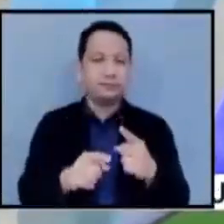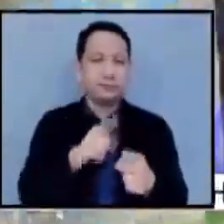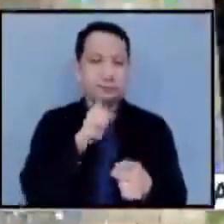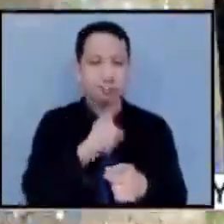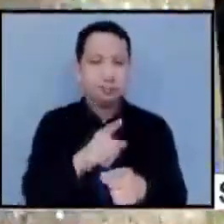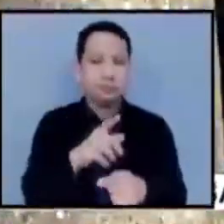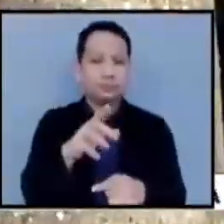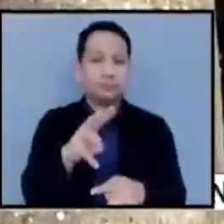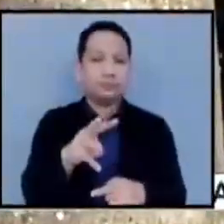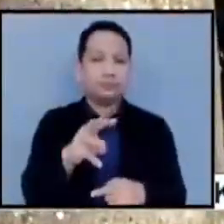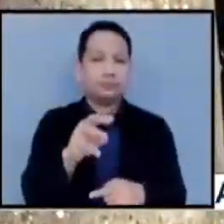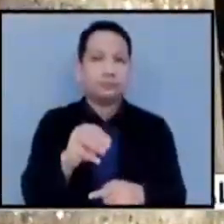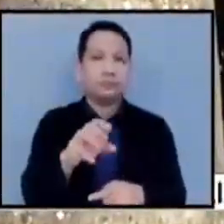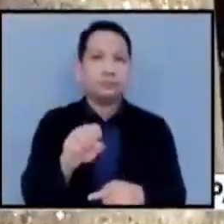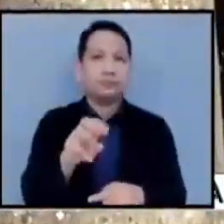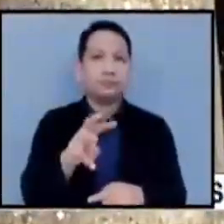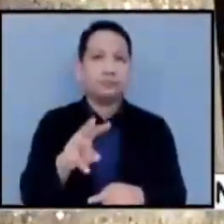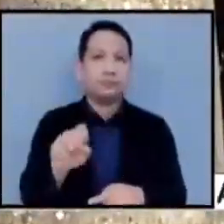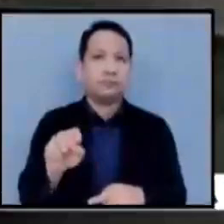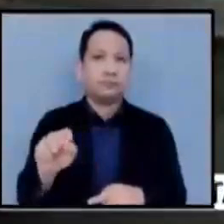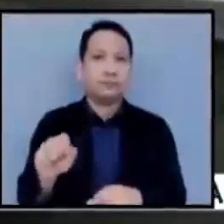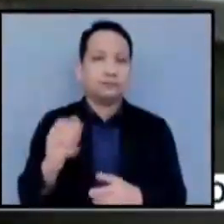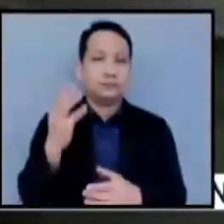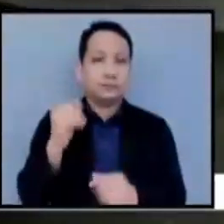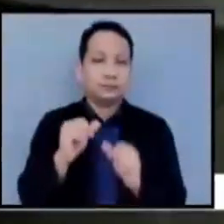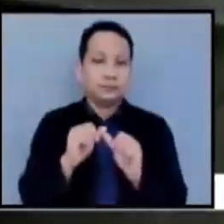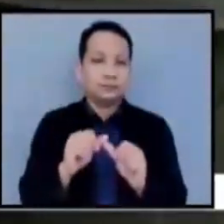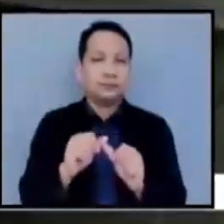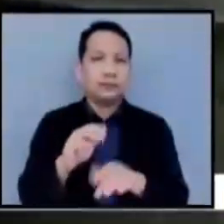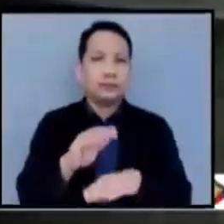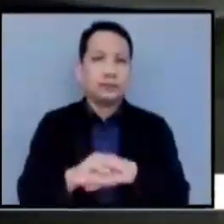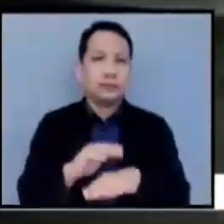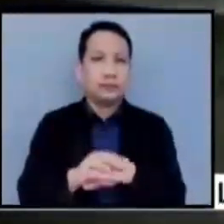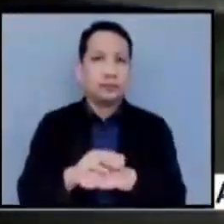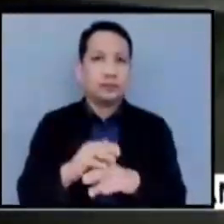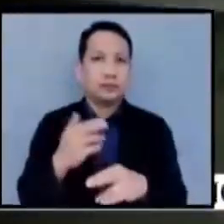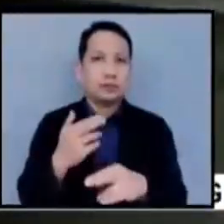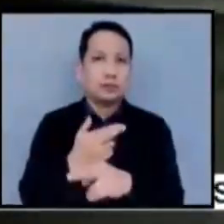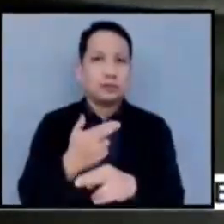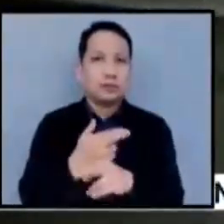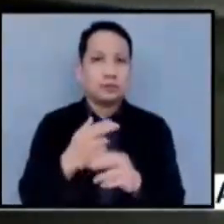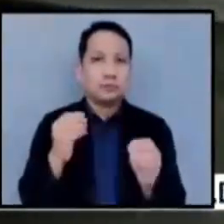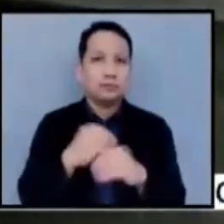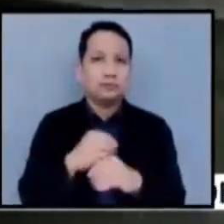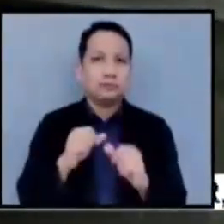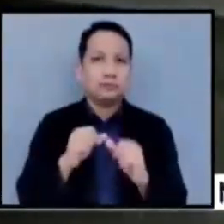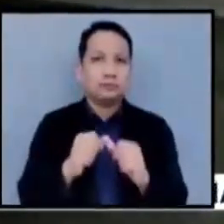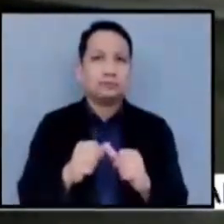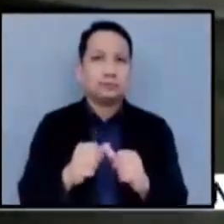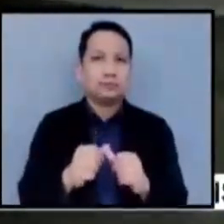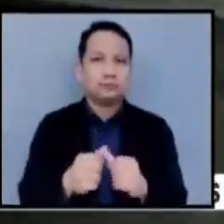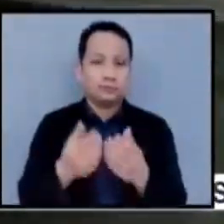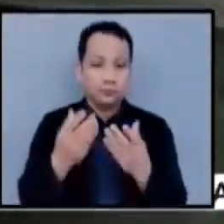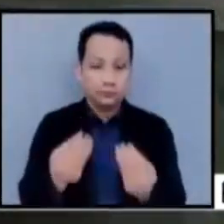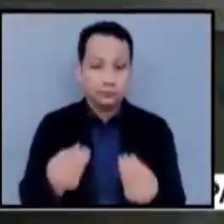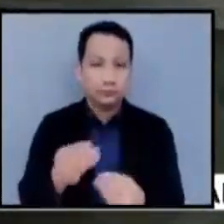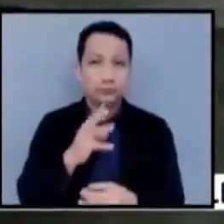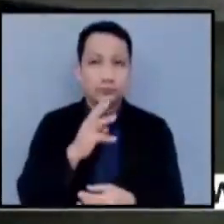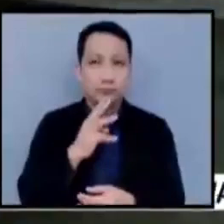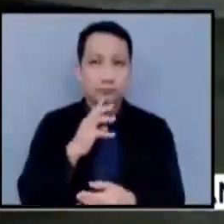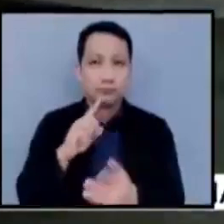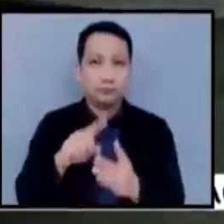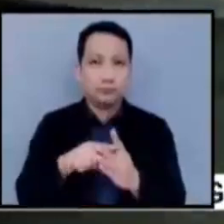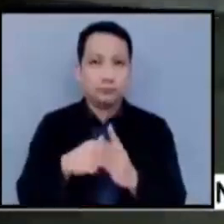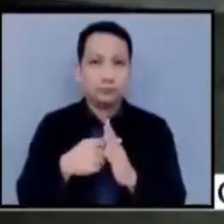o MWSS matapos magbabala ang regulatory office nito sa posibilidad ng water deficit umpisa sa susunod